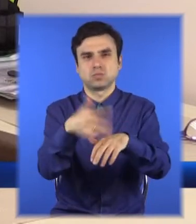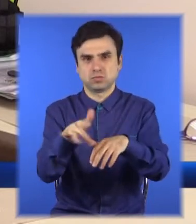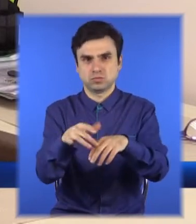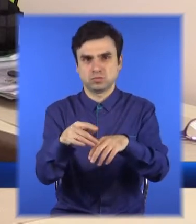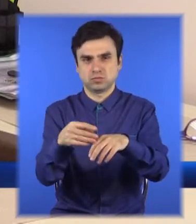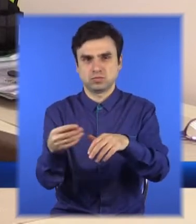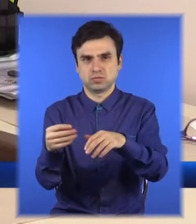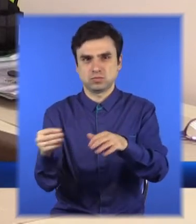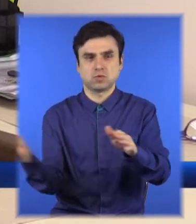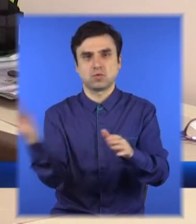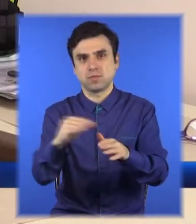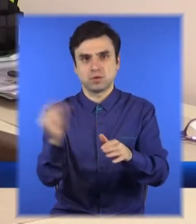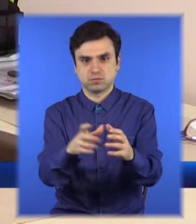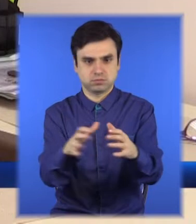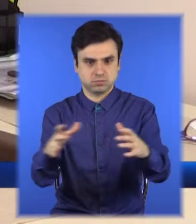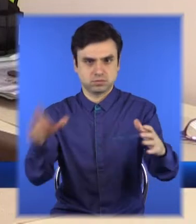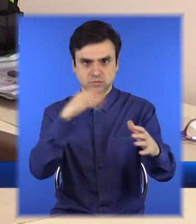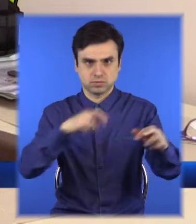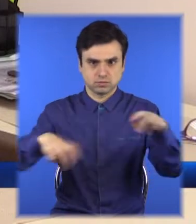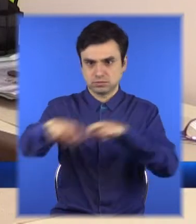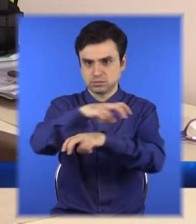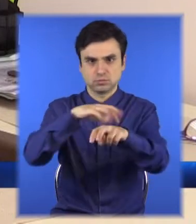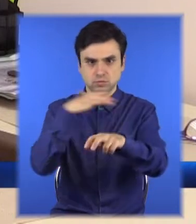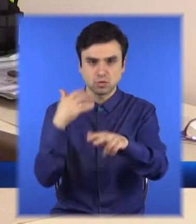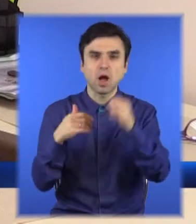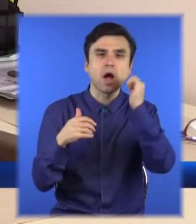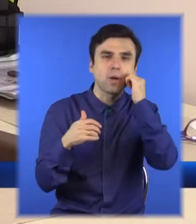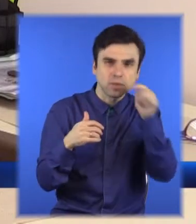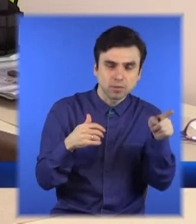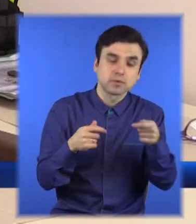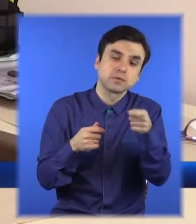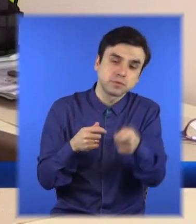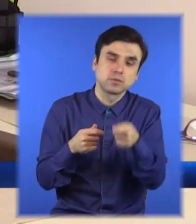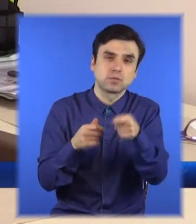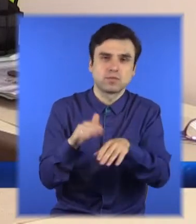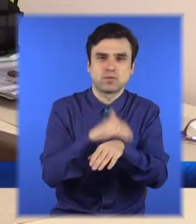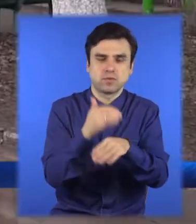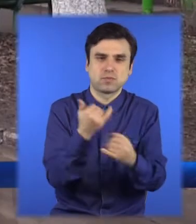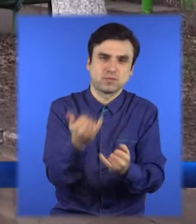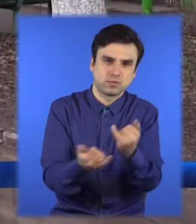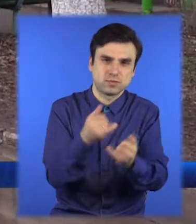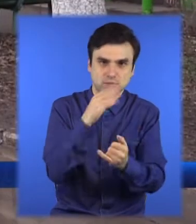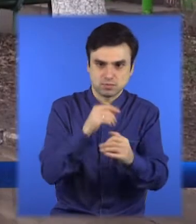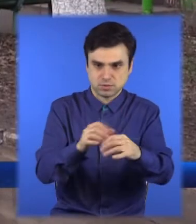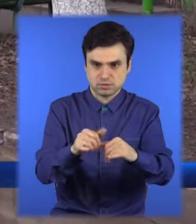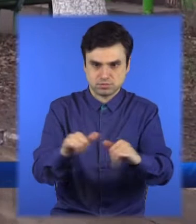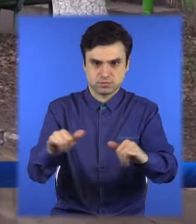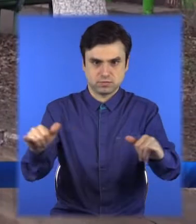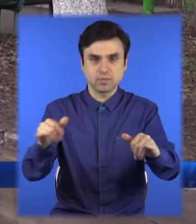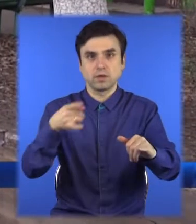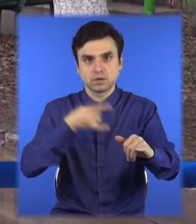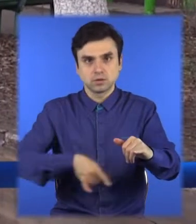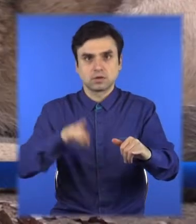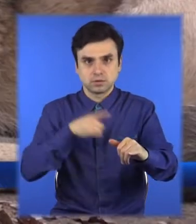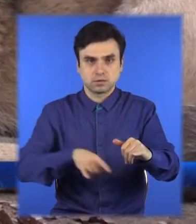далее, а все остальные могут только возмущаться и так далее, то есть ничего не изменяя в принципе. У випадках